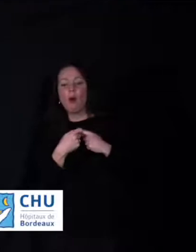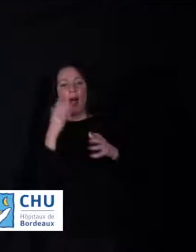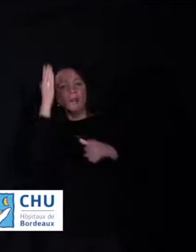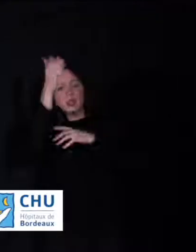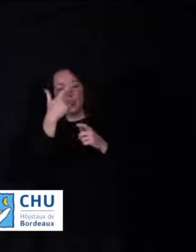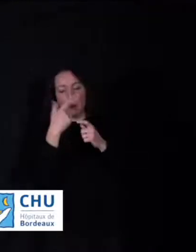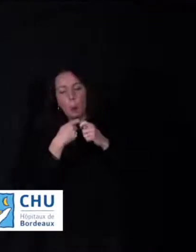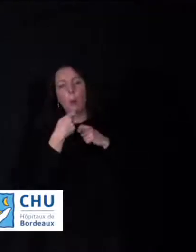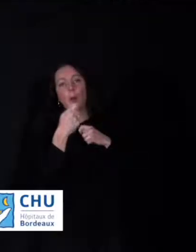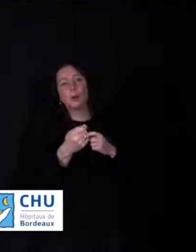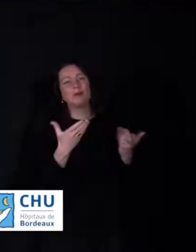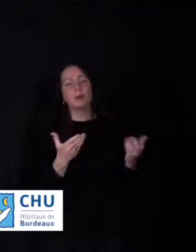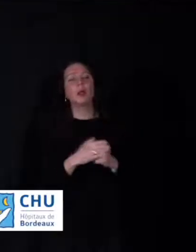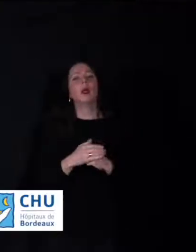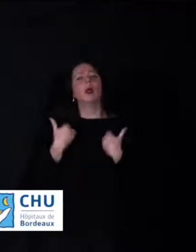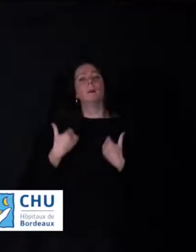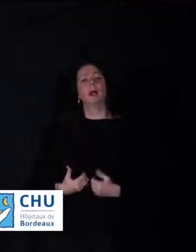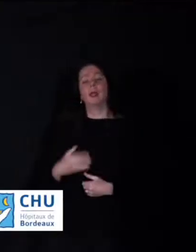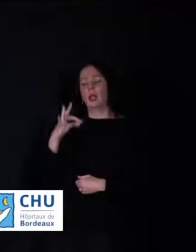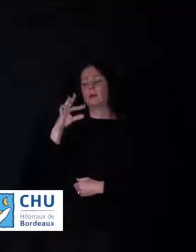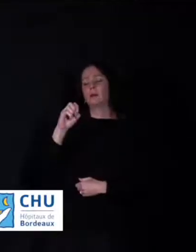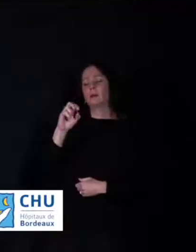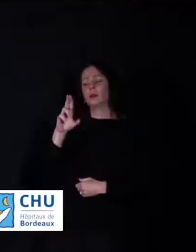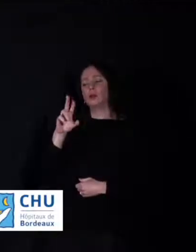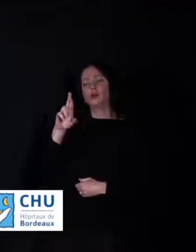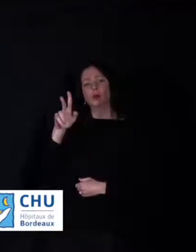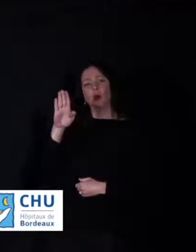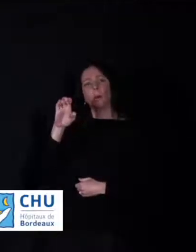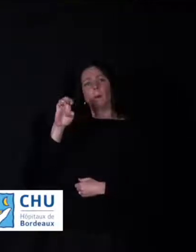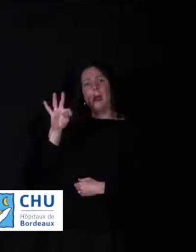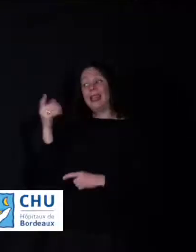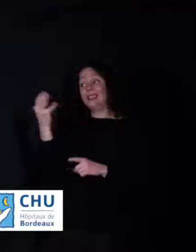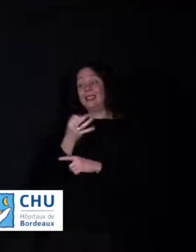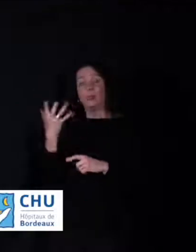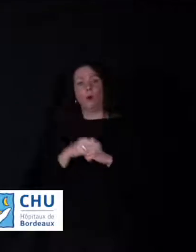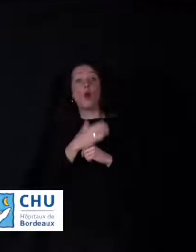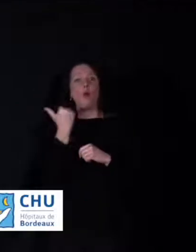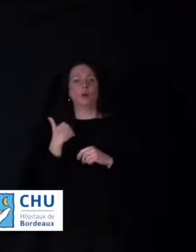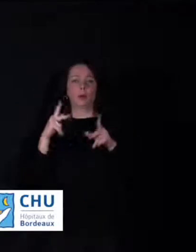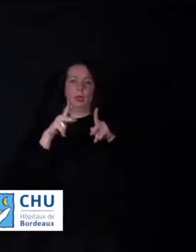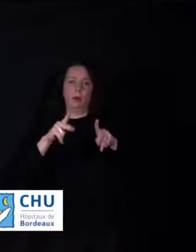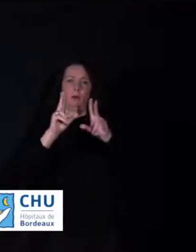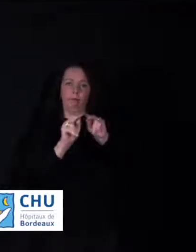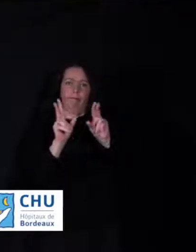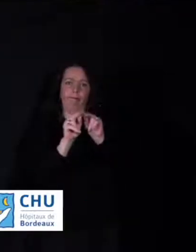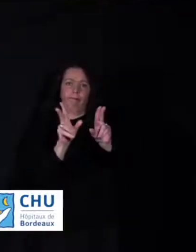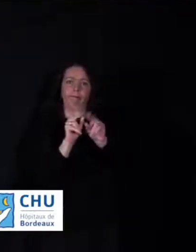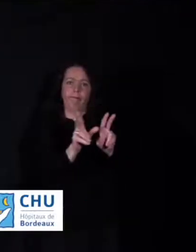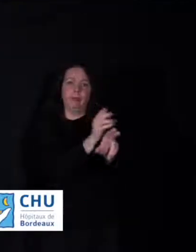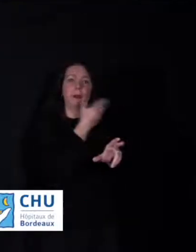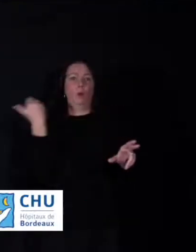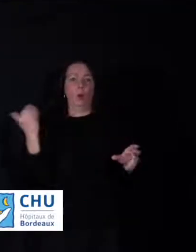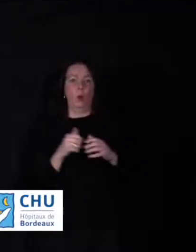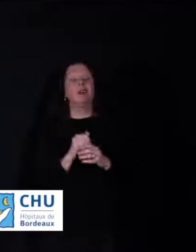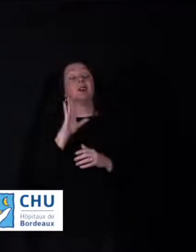Et comme le dit Madame Tourbet, le premier pari à prendre, c'est celui de la pédagogie vis-à-vis des vaccins, d'où cette conférence ce soir.